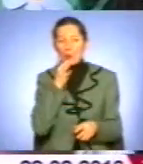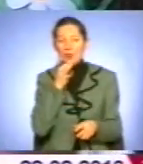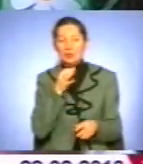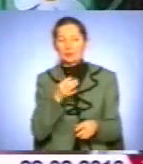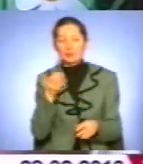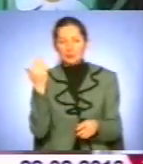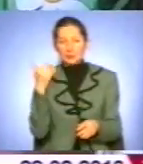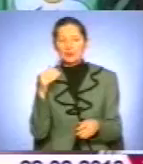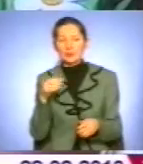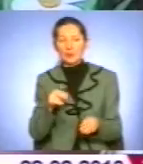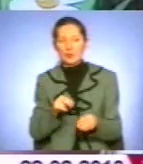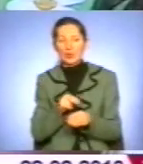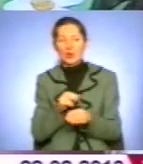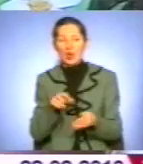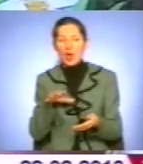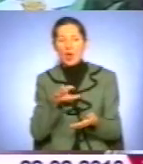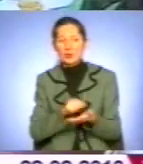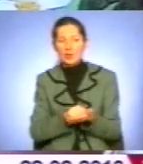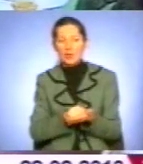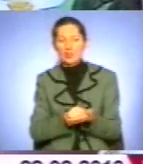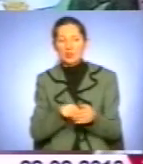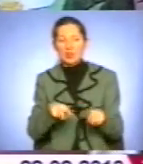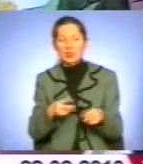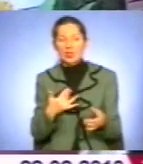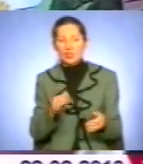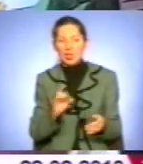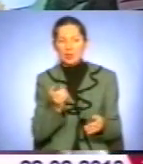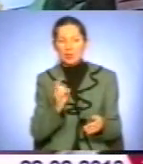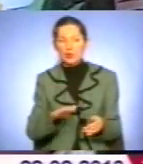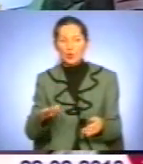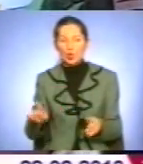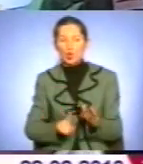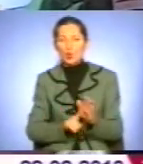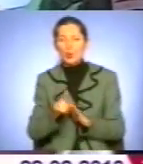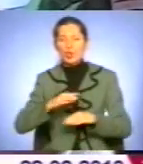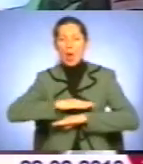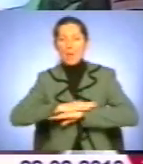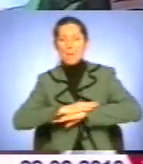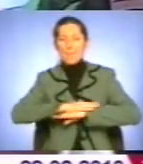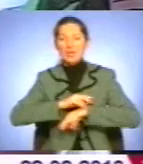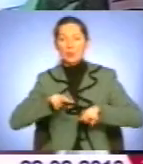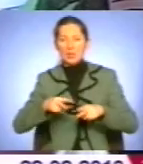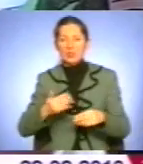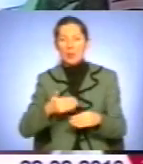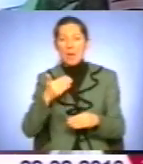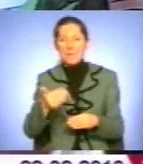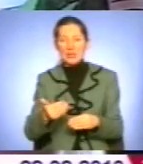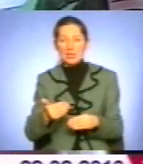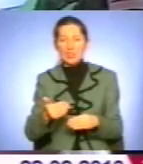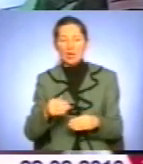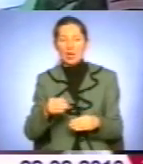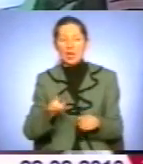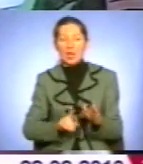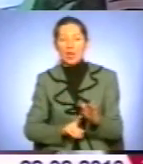займаєшся танцем? Я ще в садочку почала, бальними танцями. Але пізніше пішов,